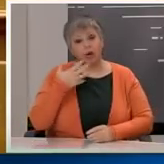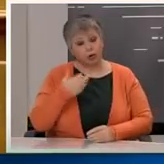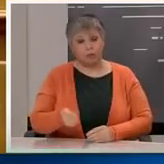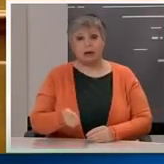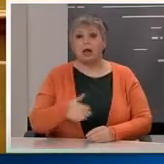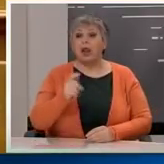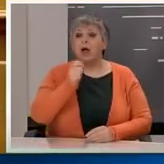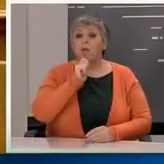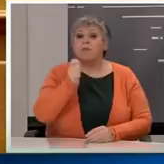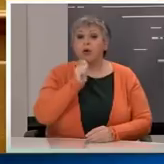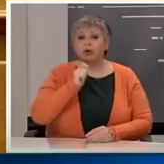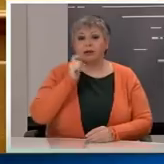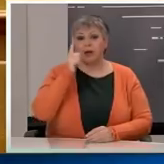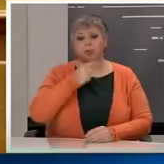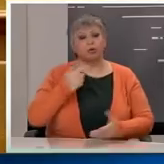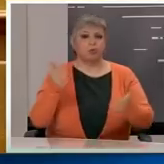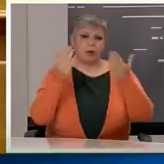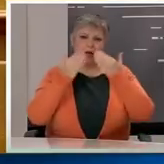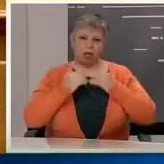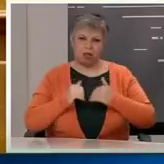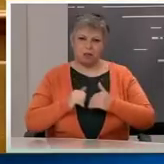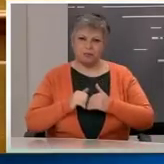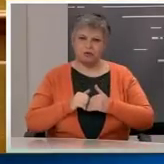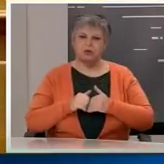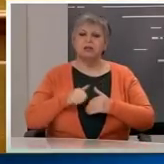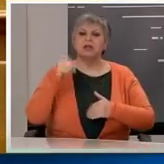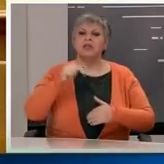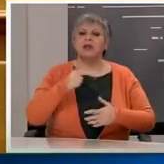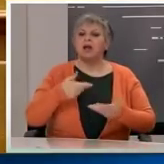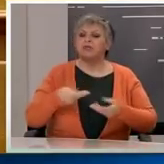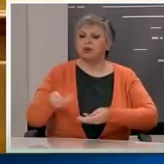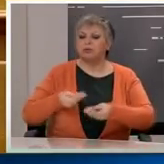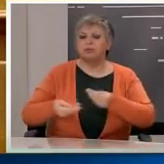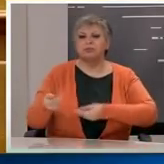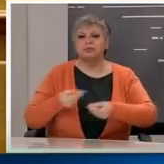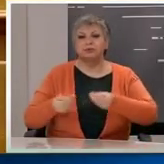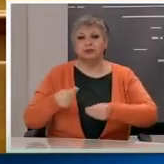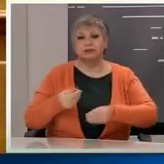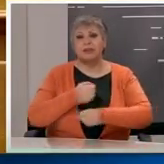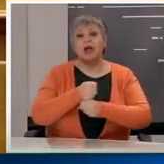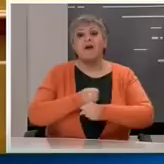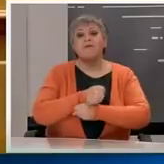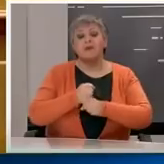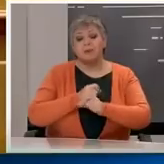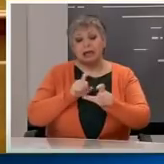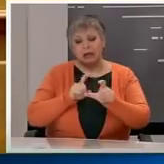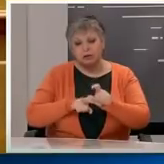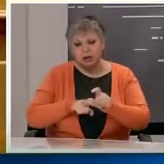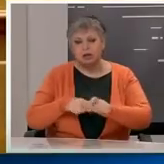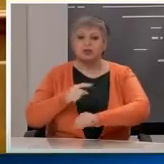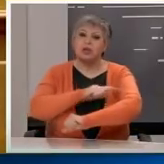πρόσωπα. Είναι μια ιστορία συναλλαγής φαρμακευτικών εταιριών με γιατρούς.